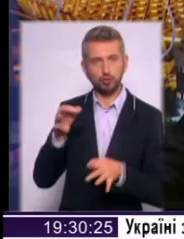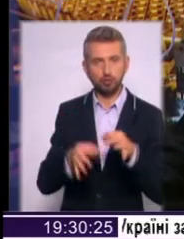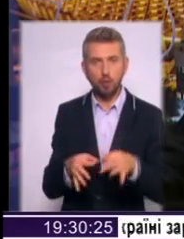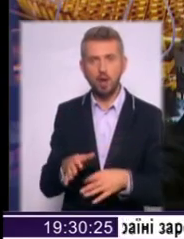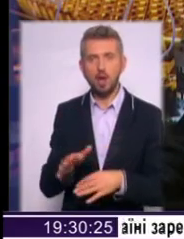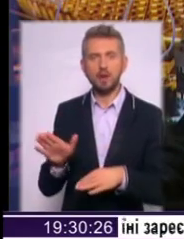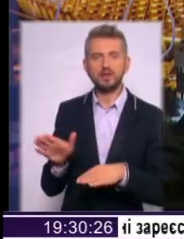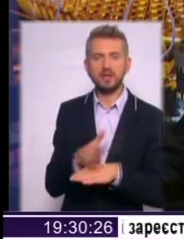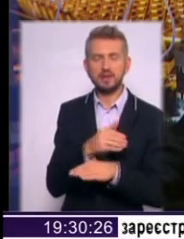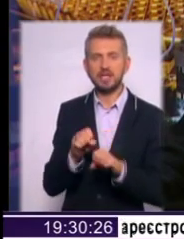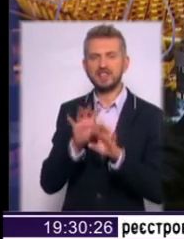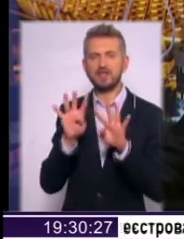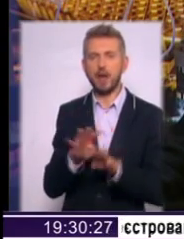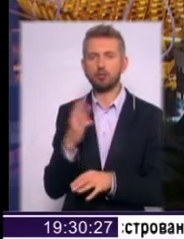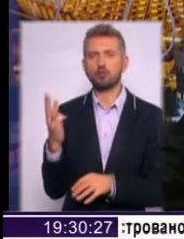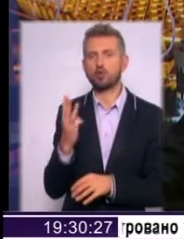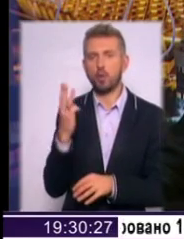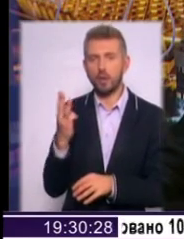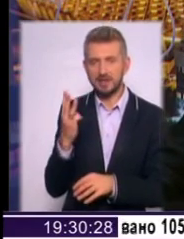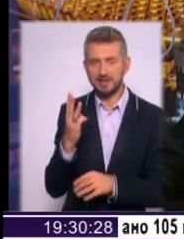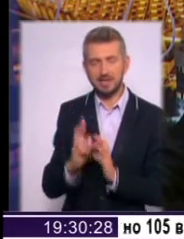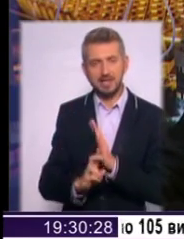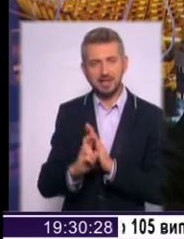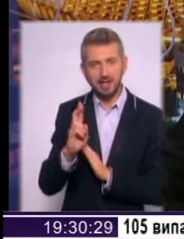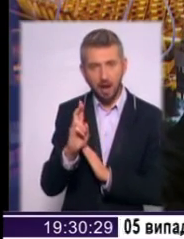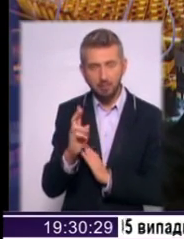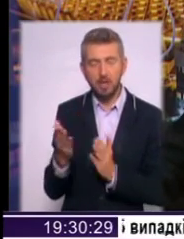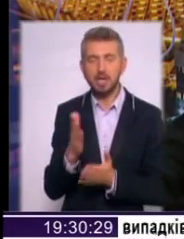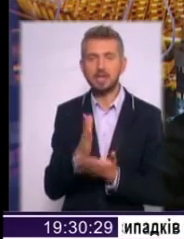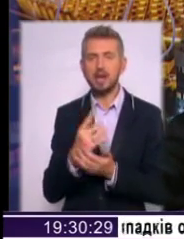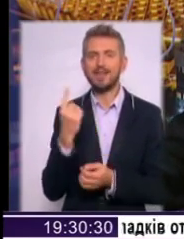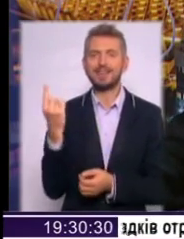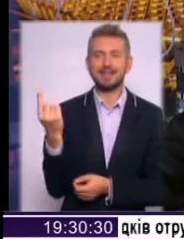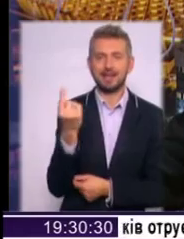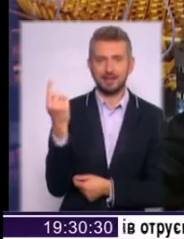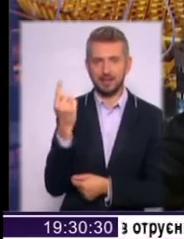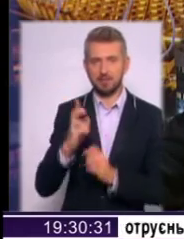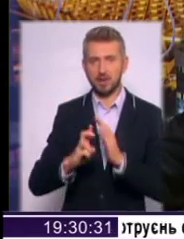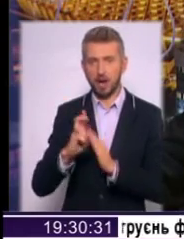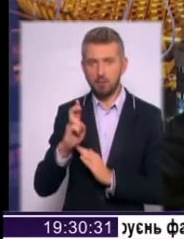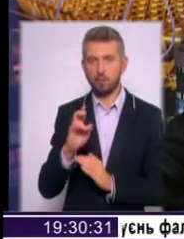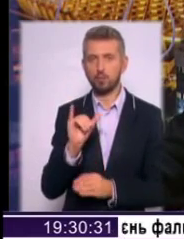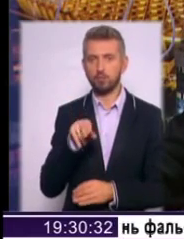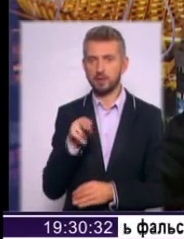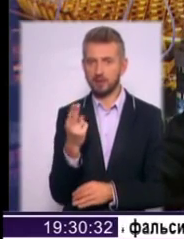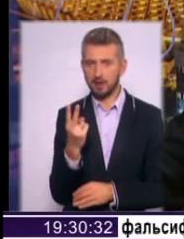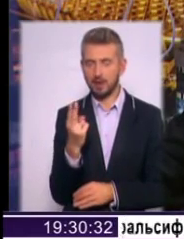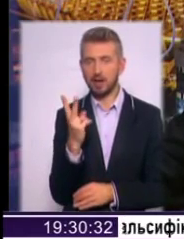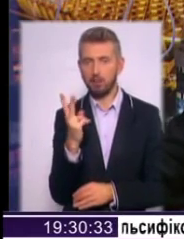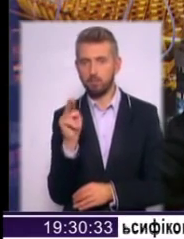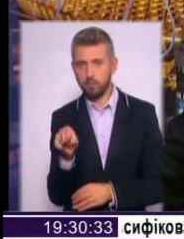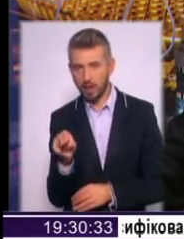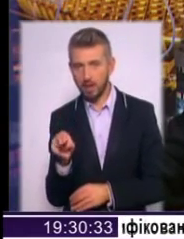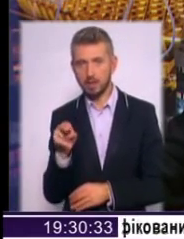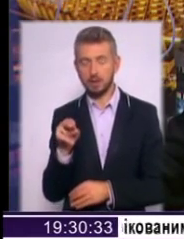знести Свято-Троїцький храм Богородської єпархії, який є єдиним, наголошую, храмом Української православної церкви Київського патріархату